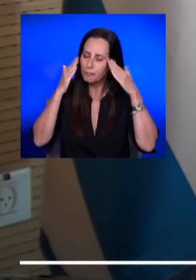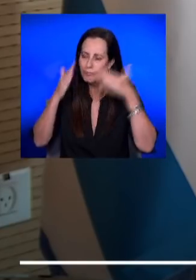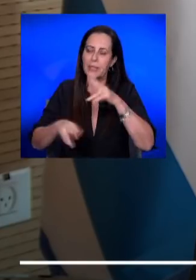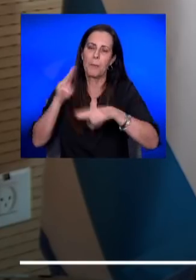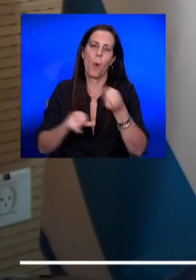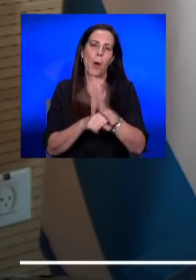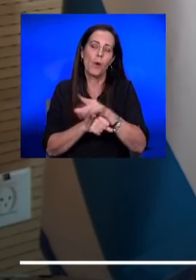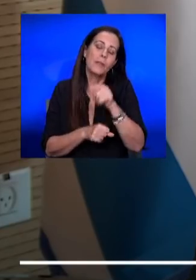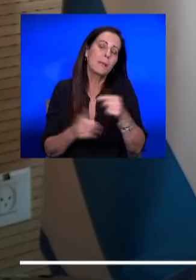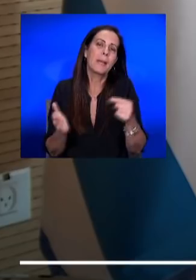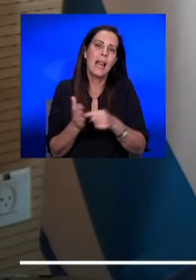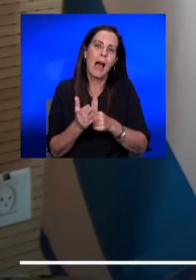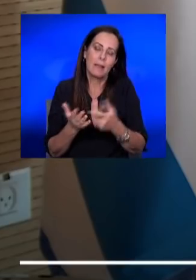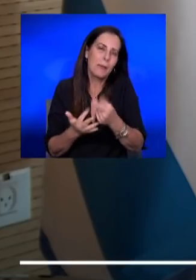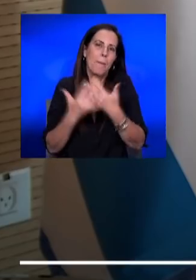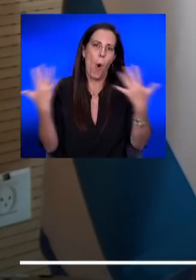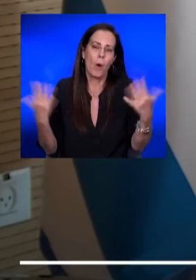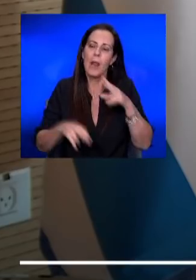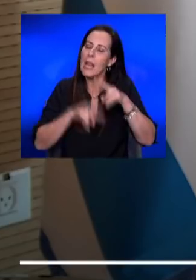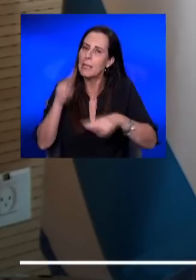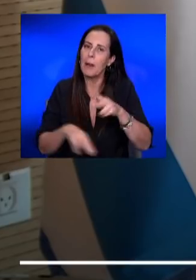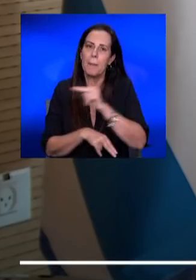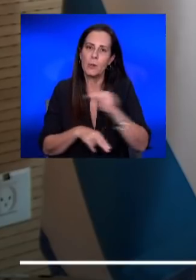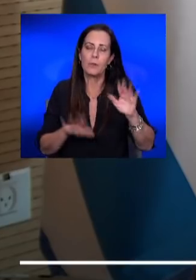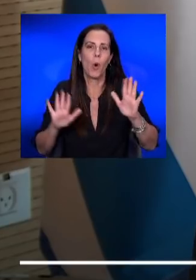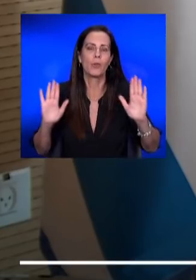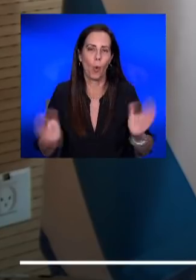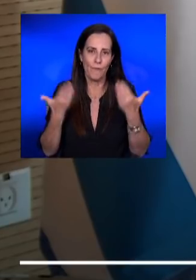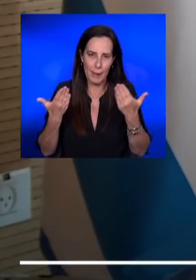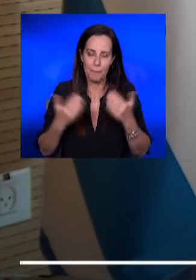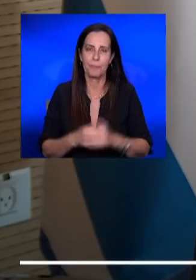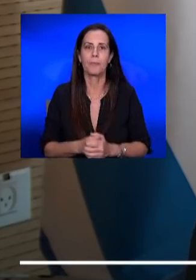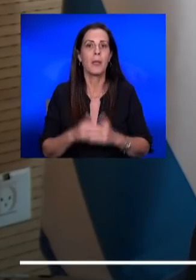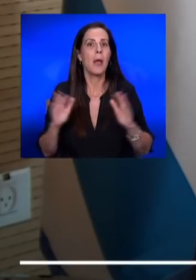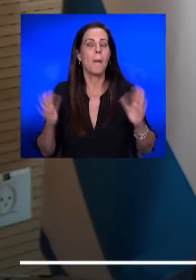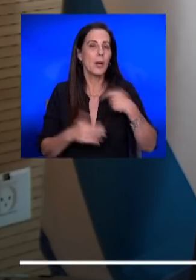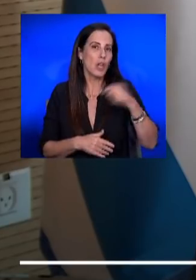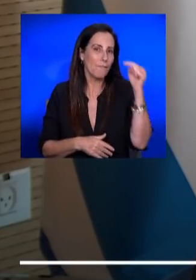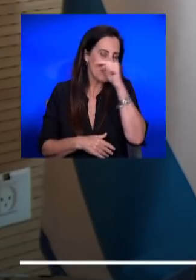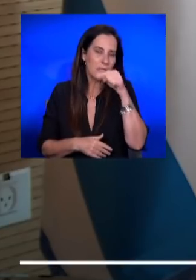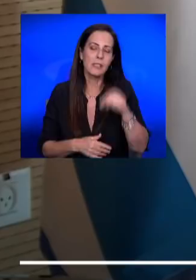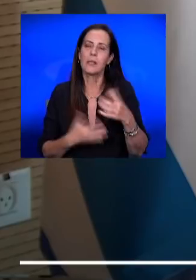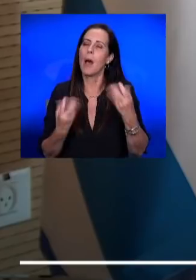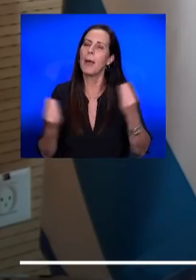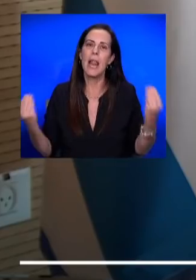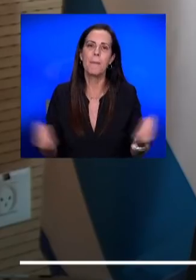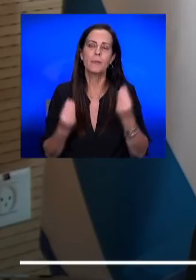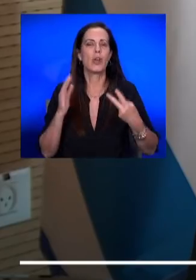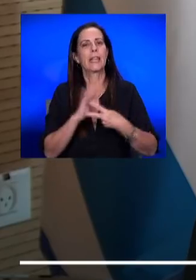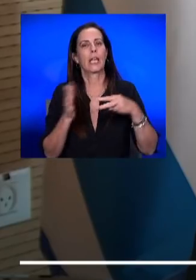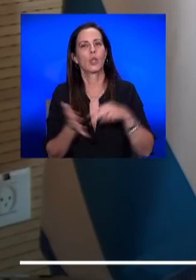וזה בעצם טבעו לטפל בנושאים מאוד מיידיים. מה שפספסנו זה הרבה אלמנטים